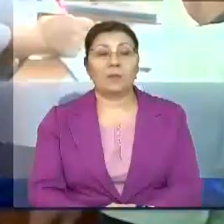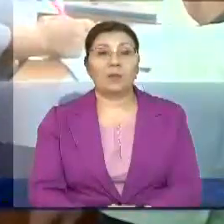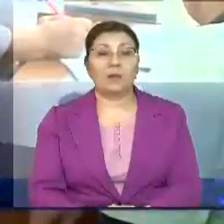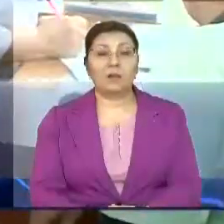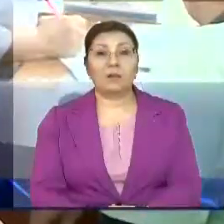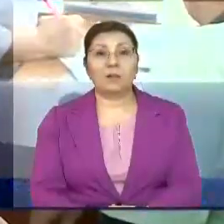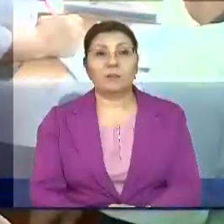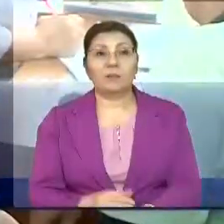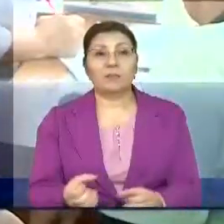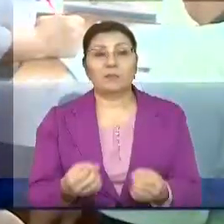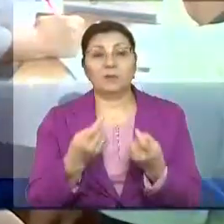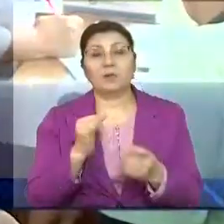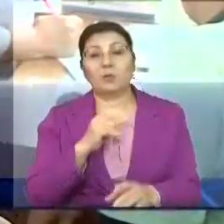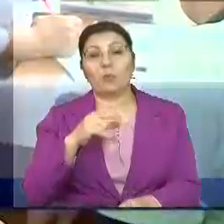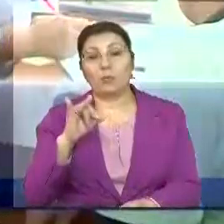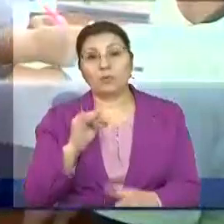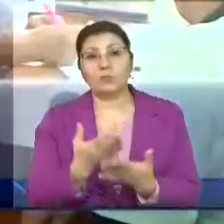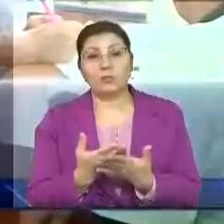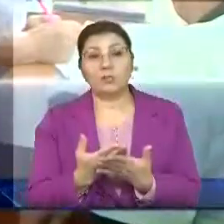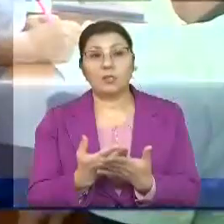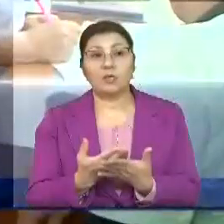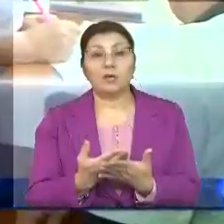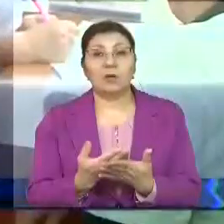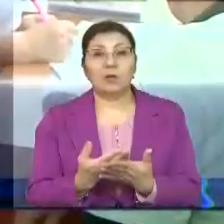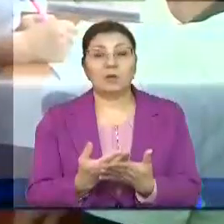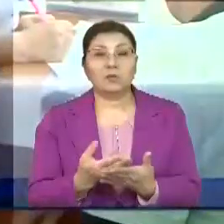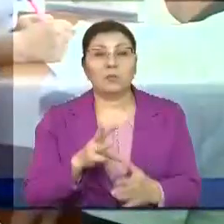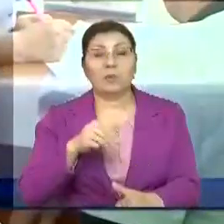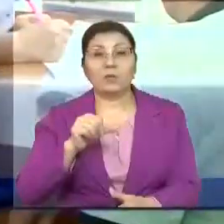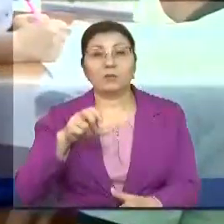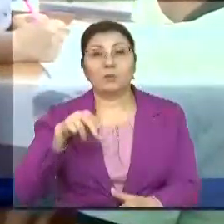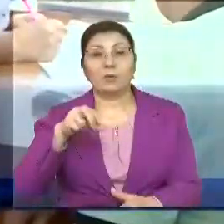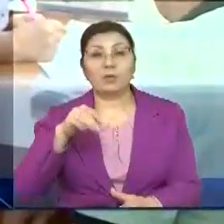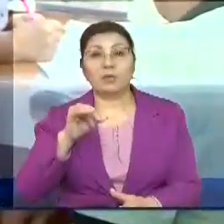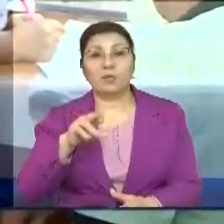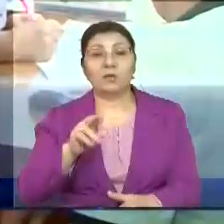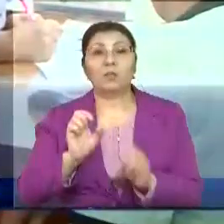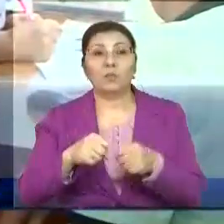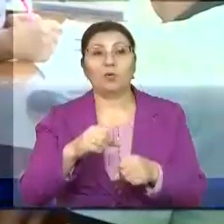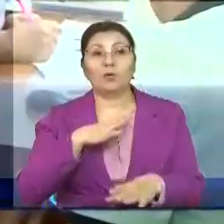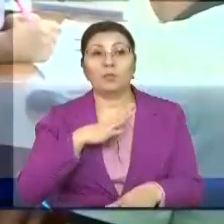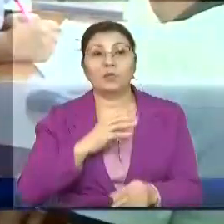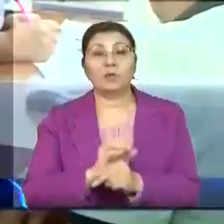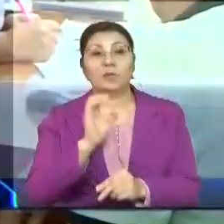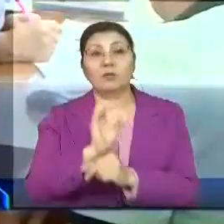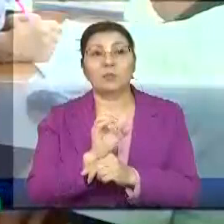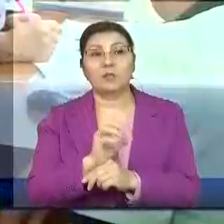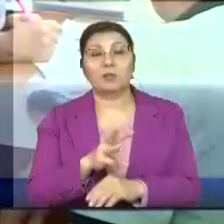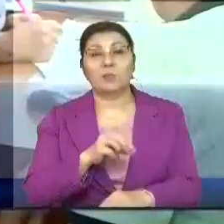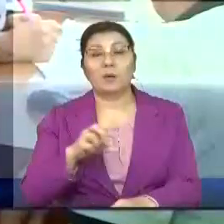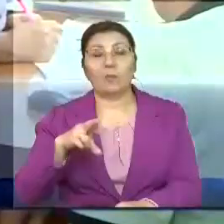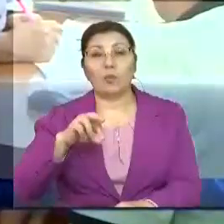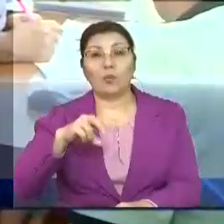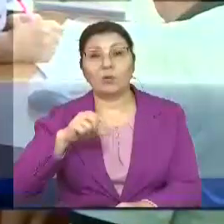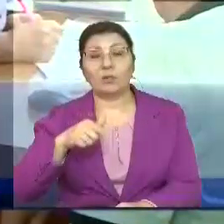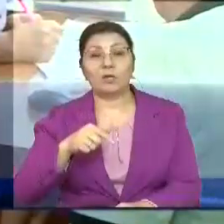например, выявляемость, ну, те же случаи доброкачественных заболеваний молочной железы, мастопатии, мы своевременно их направляем к мамологу, к